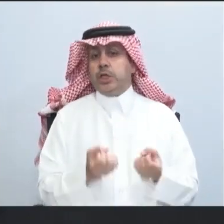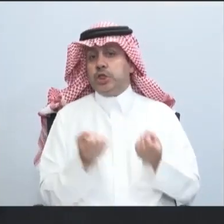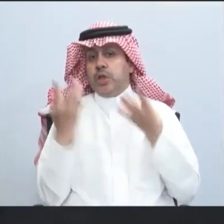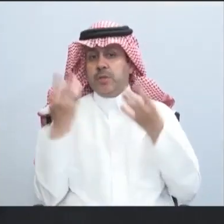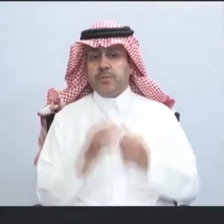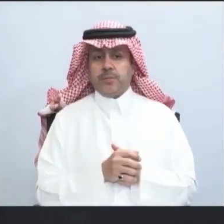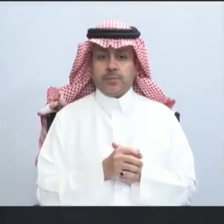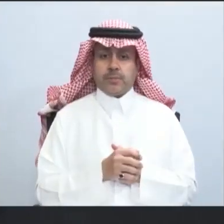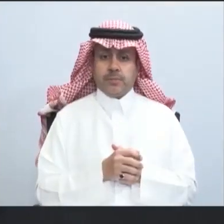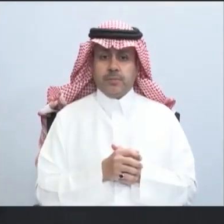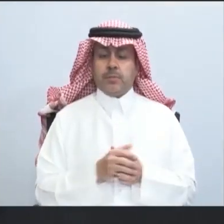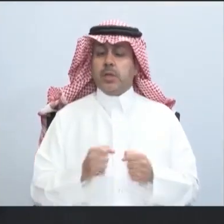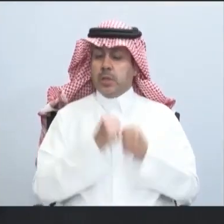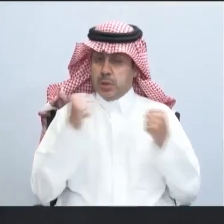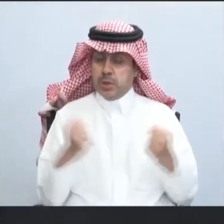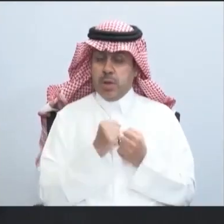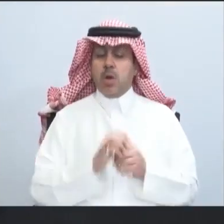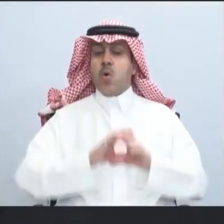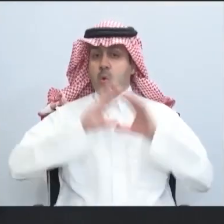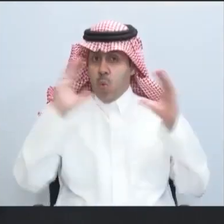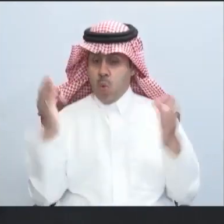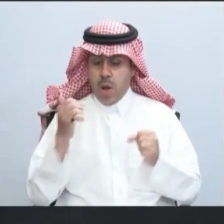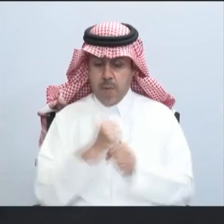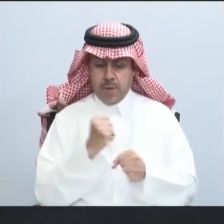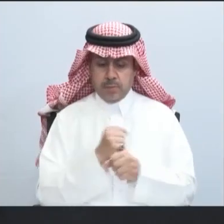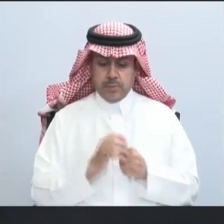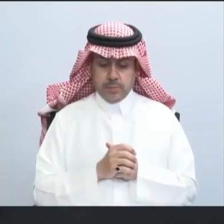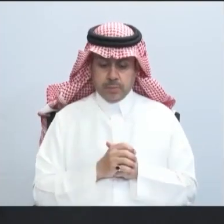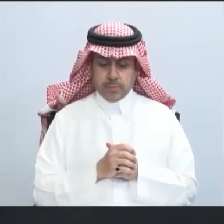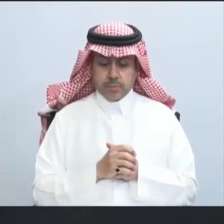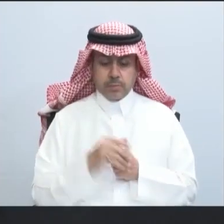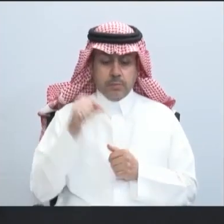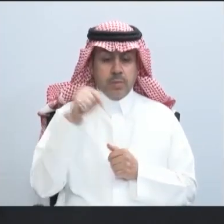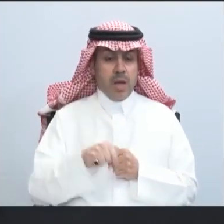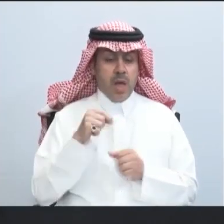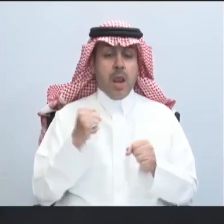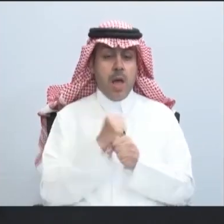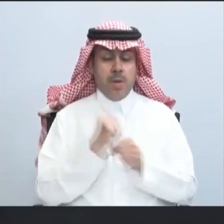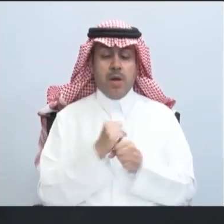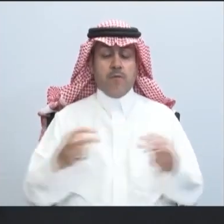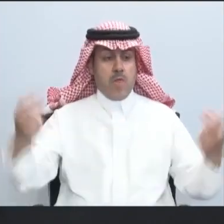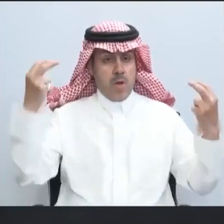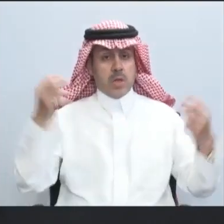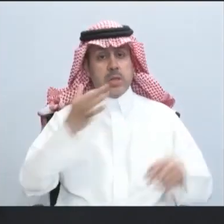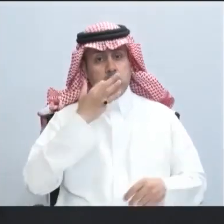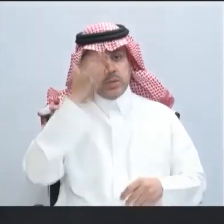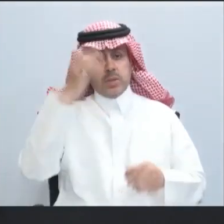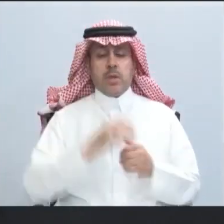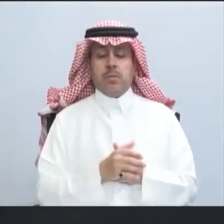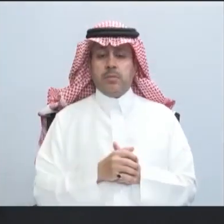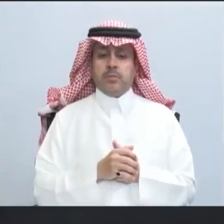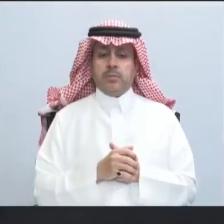الجنه نسعى كل عمل حتى وان كان ذلك العمل في ظاهر الامر نراه يسيرا